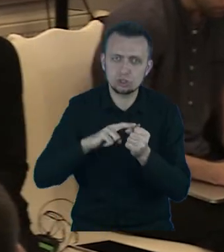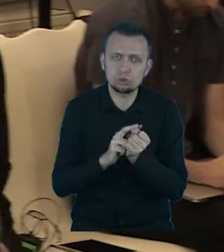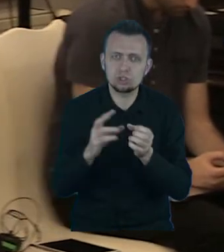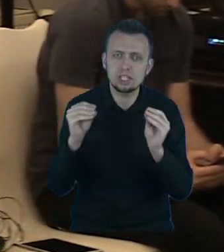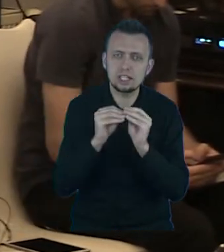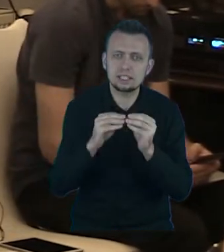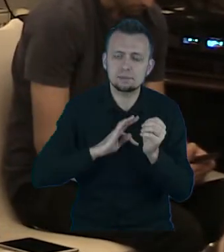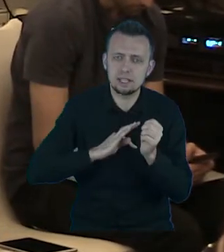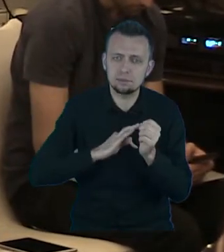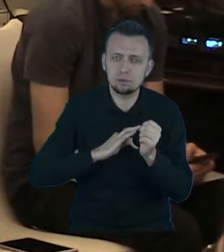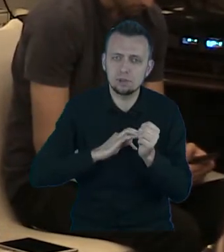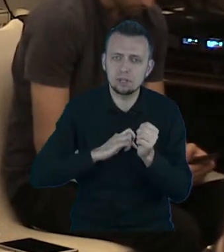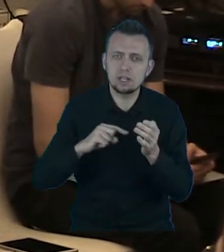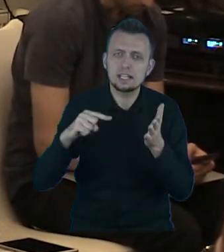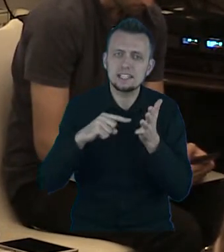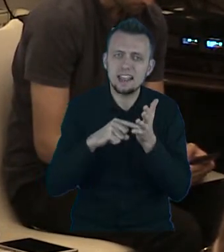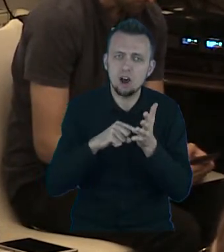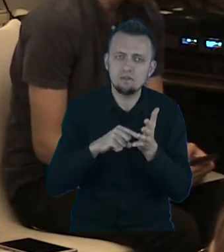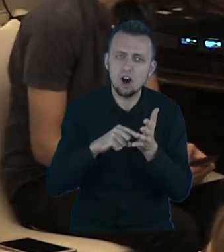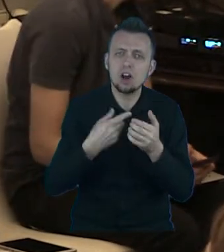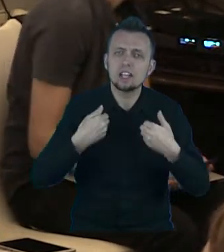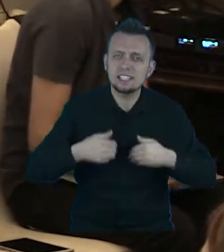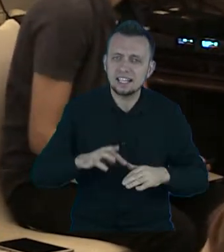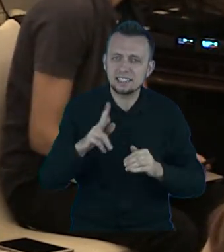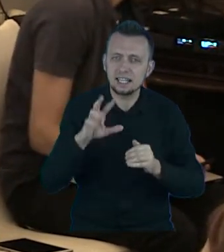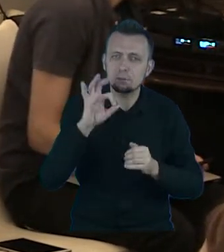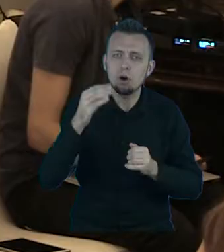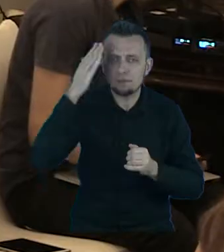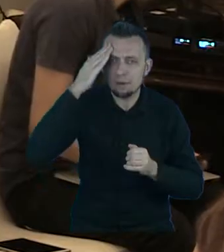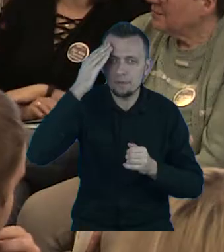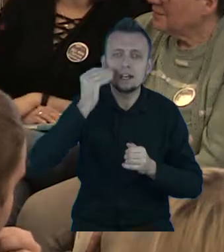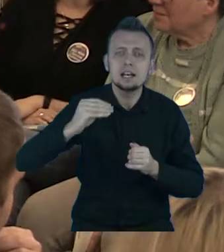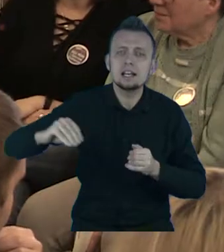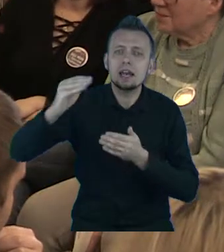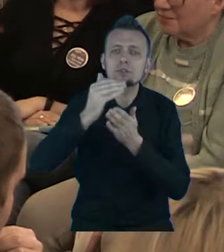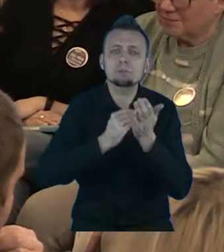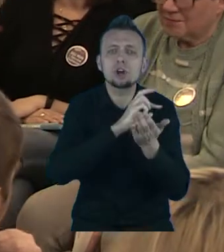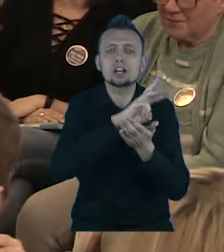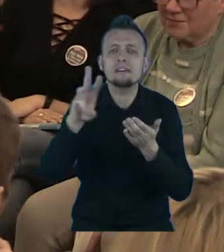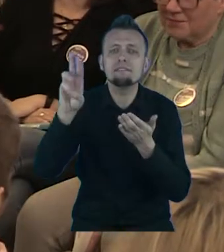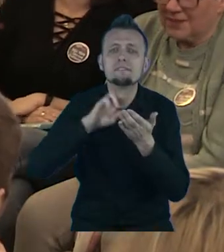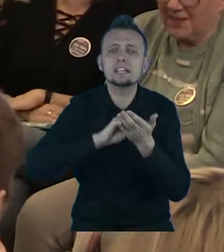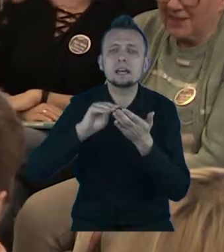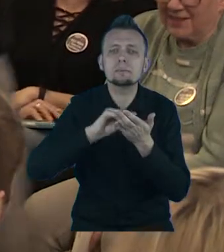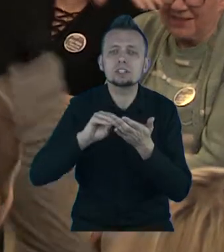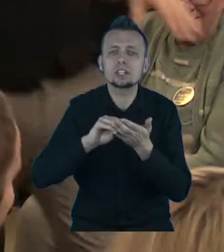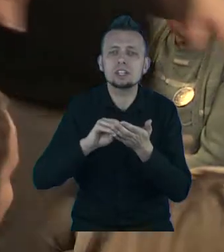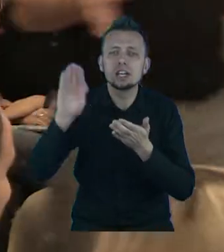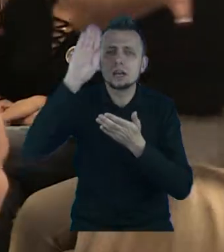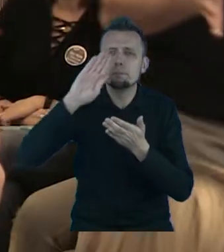celowo, bo wiem, że lepszy program napiszecie wy i dzisiaj się o tym przekonacie. No dobrze, Boże, wy jesteście mądrzy